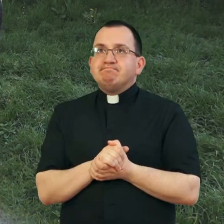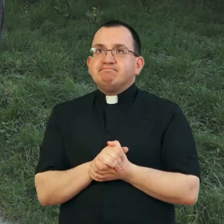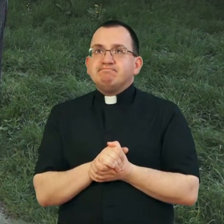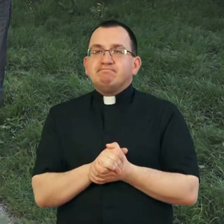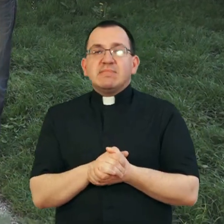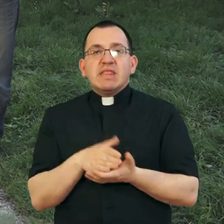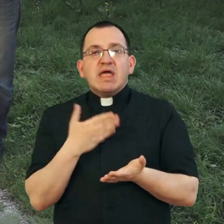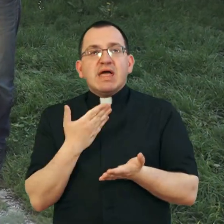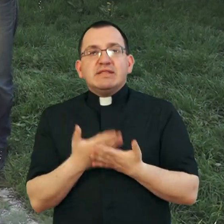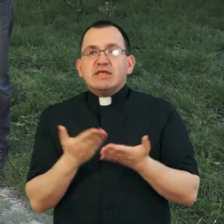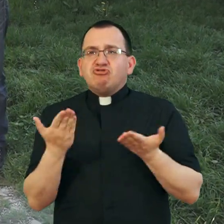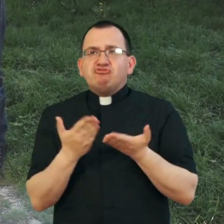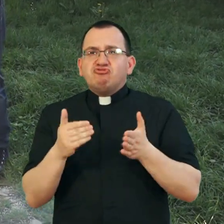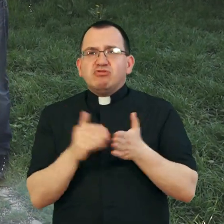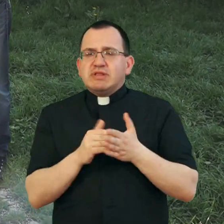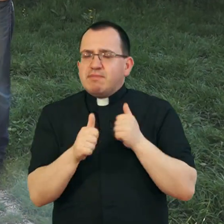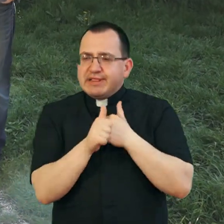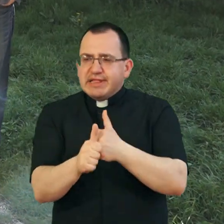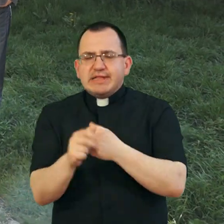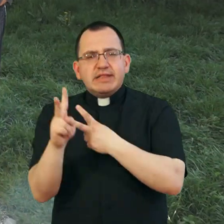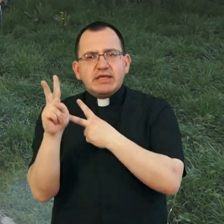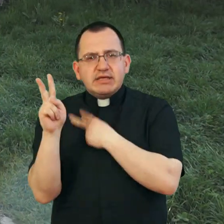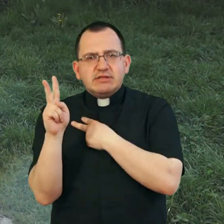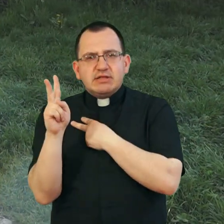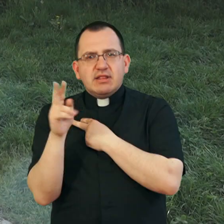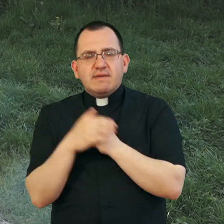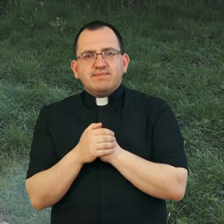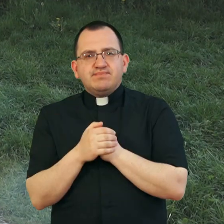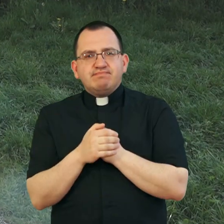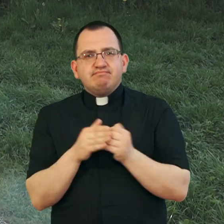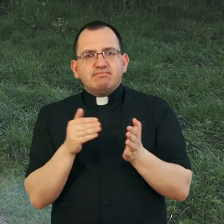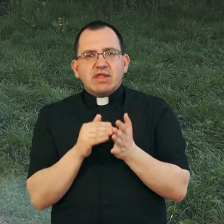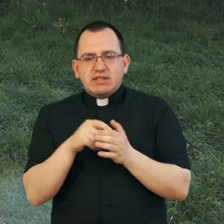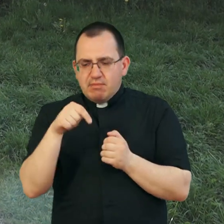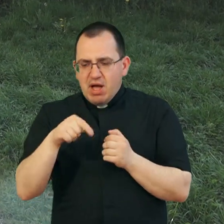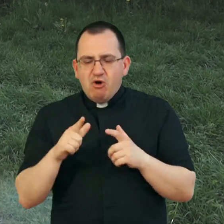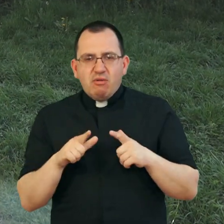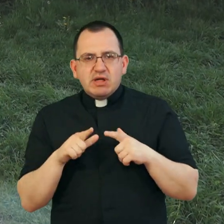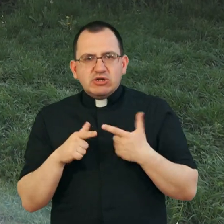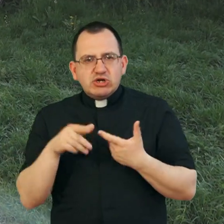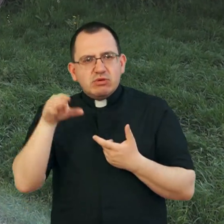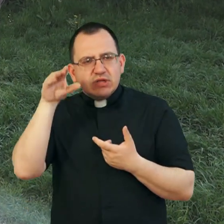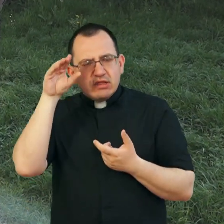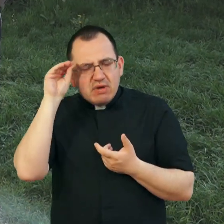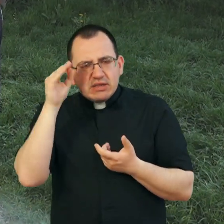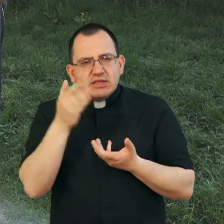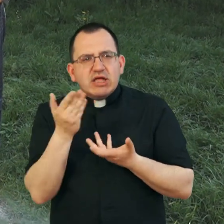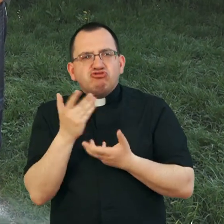Pa zato što je važno biti u istini. Važno je za ovog života spoznati istinu i ići za istinom.